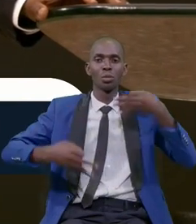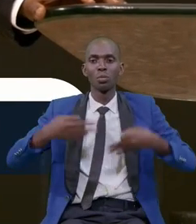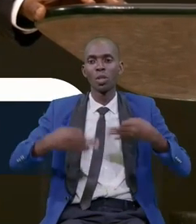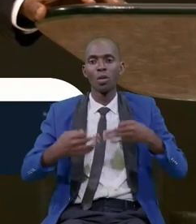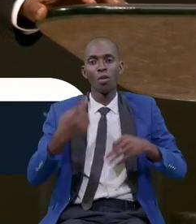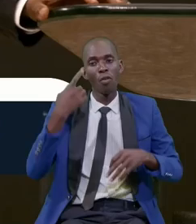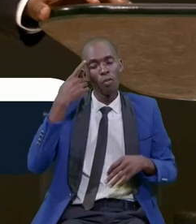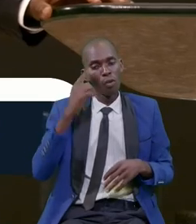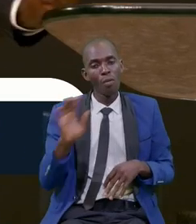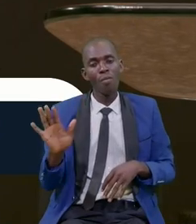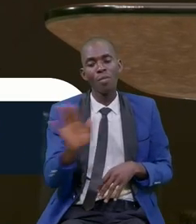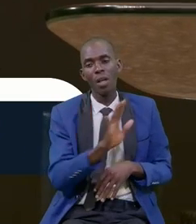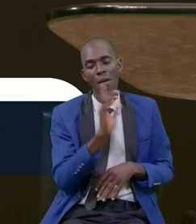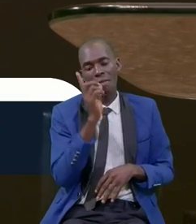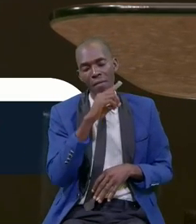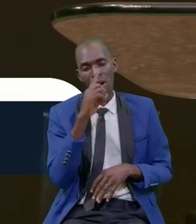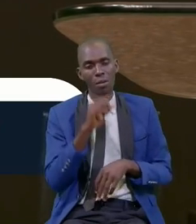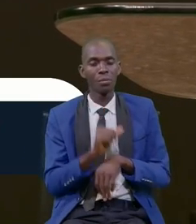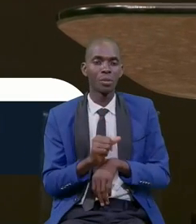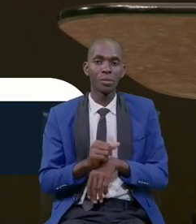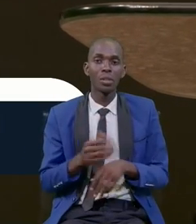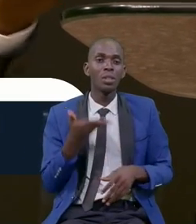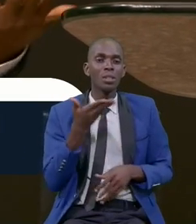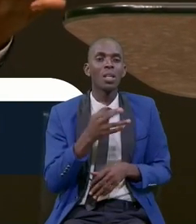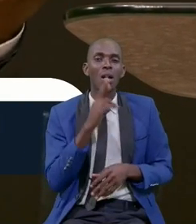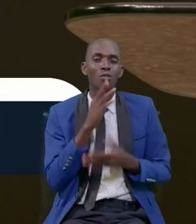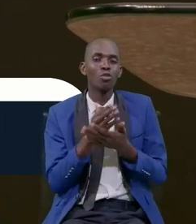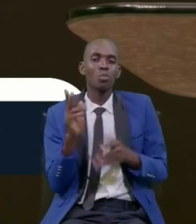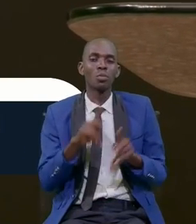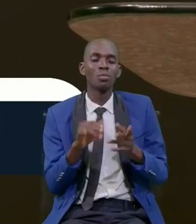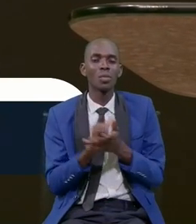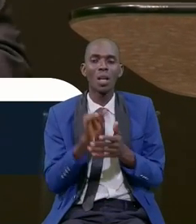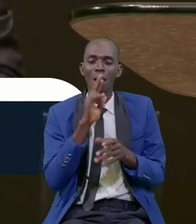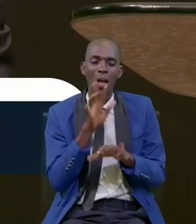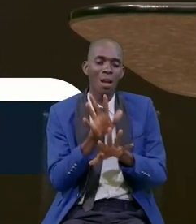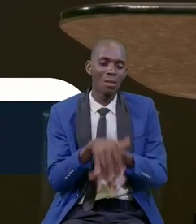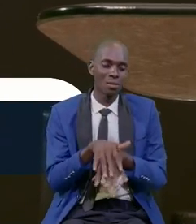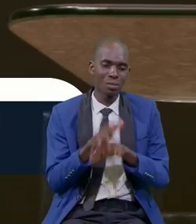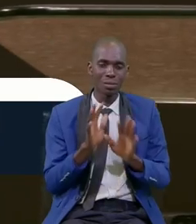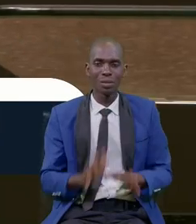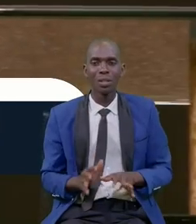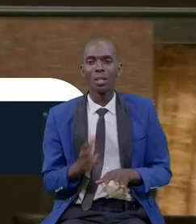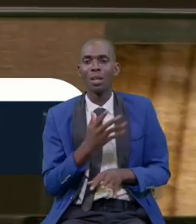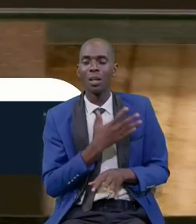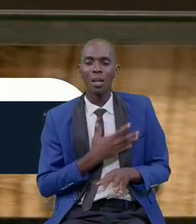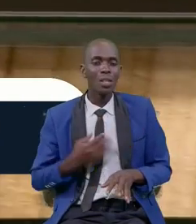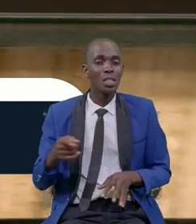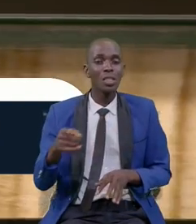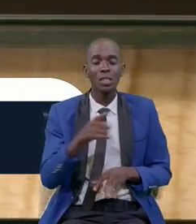jugement pour leur fausseté. Il y a des gens qui sont hypocrites et